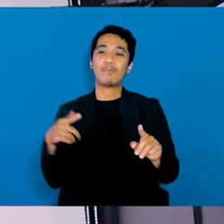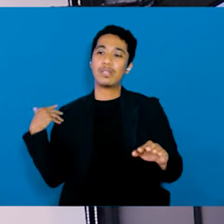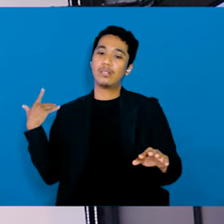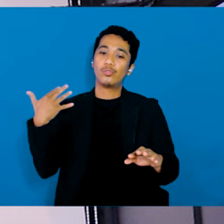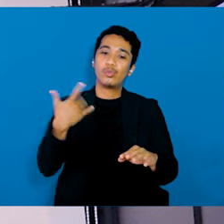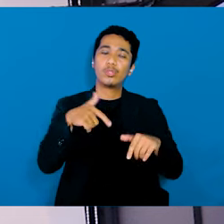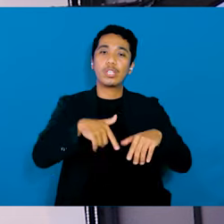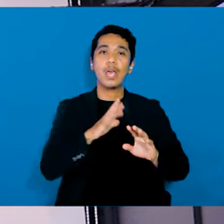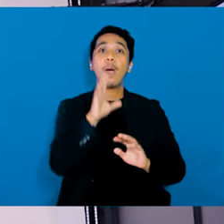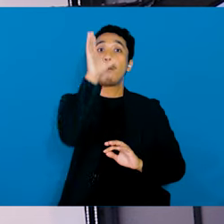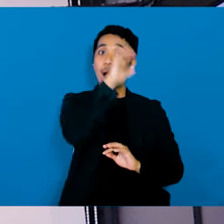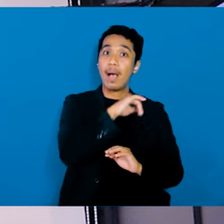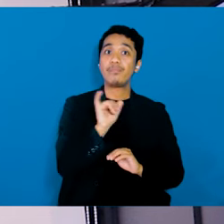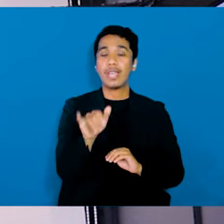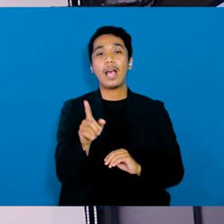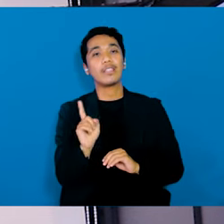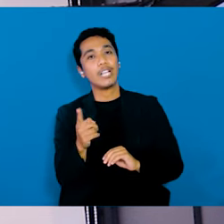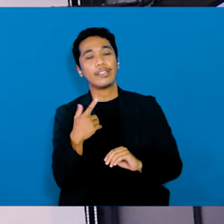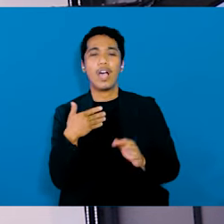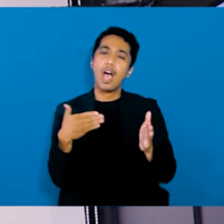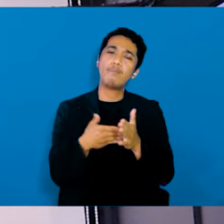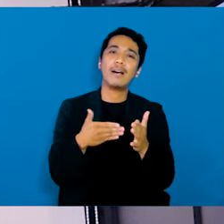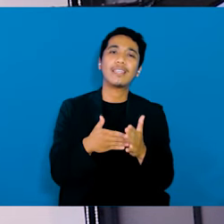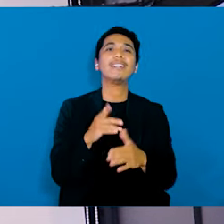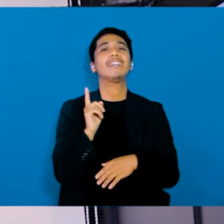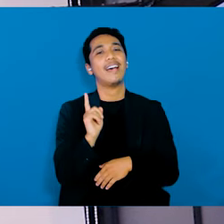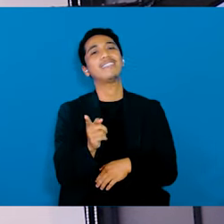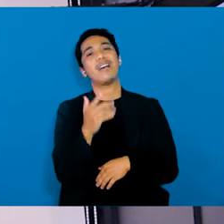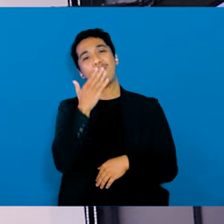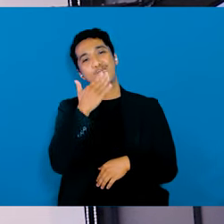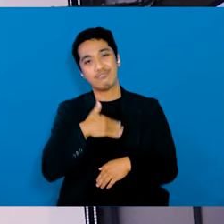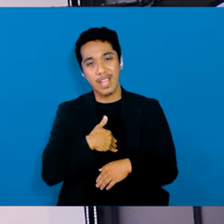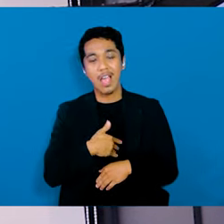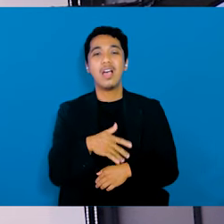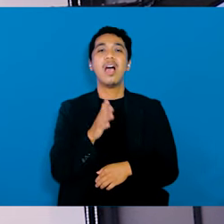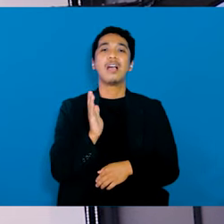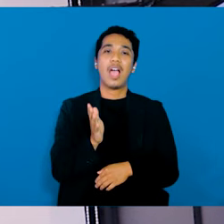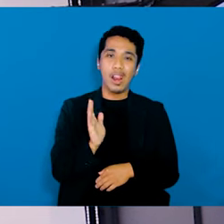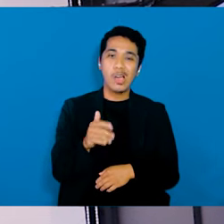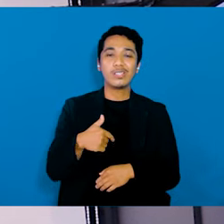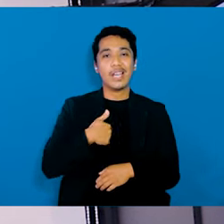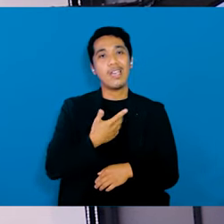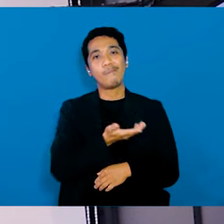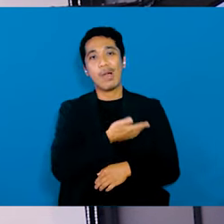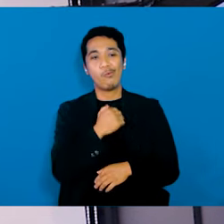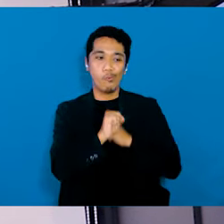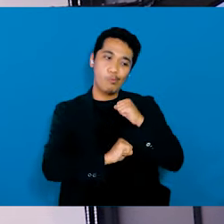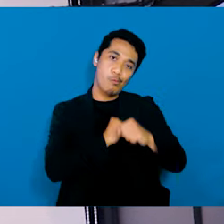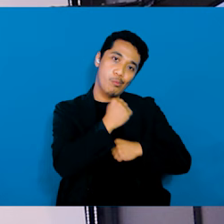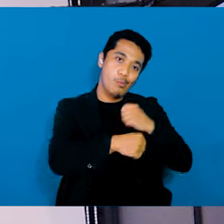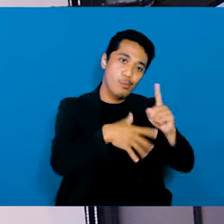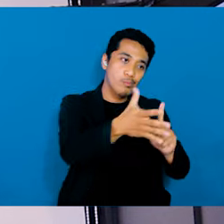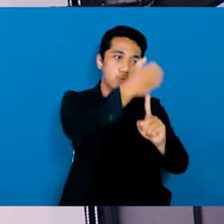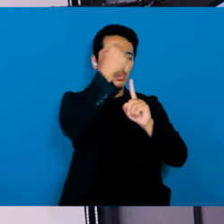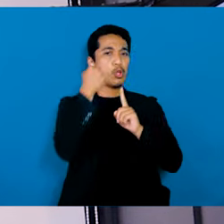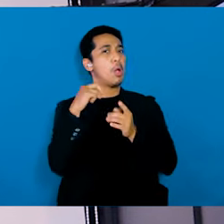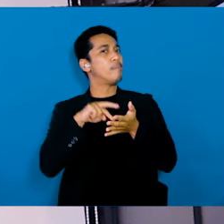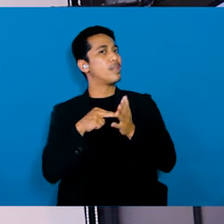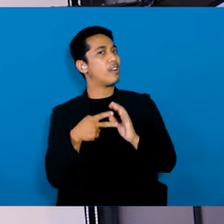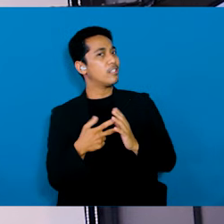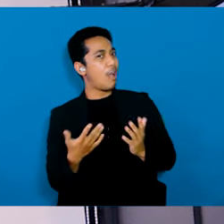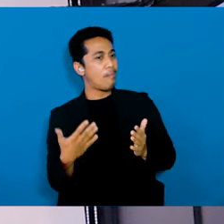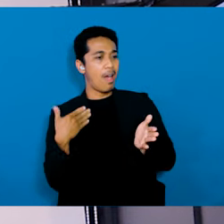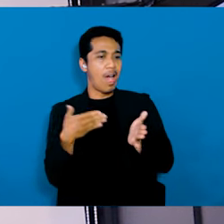kita semakin paham ternyata kita punya hambatan-hambatan, dan kalau saya ingin mewujudkan itu pasti juga nanti akan ada